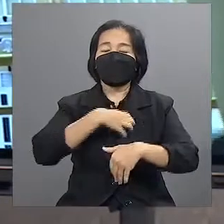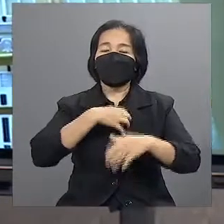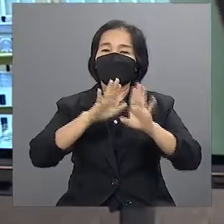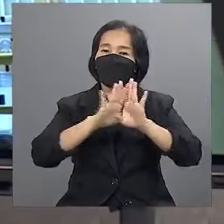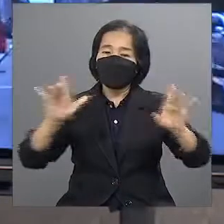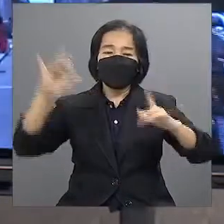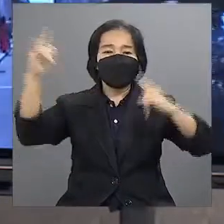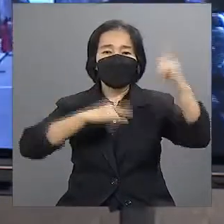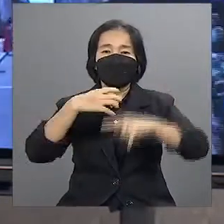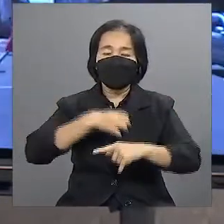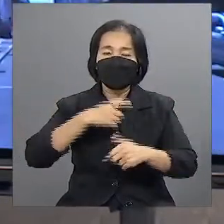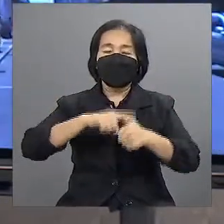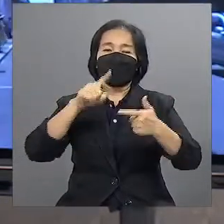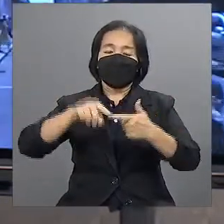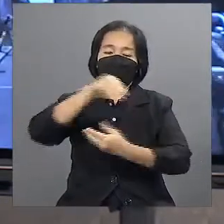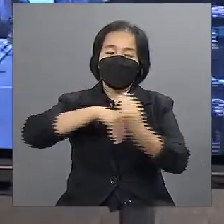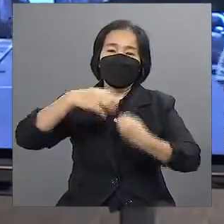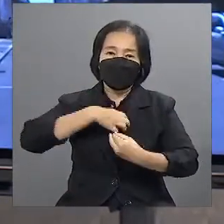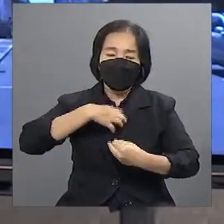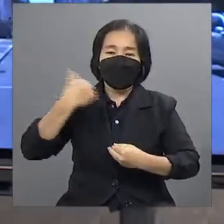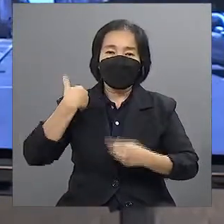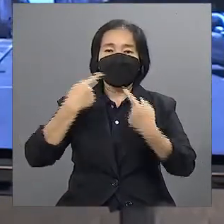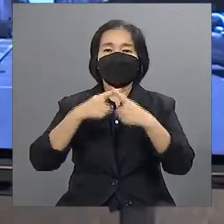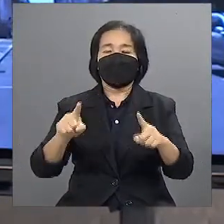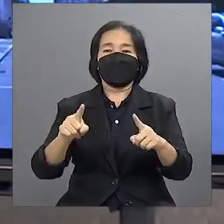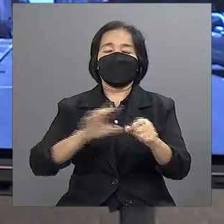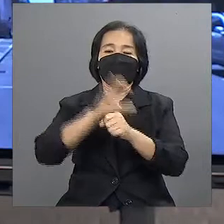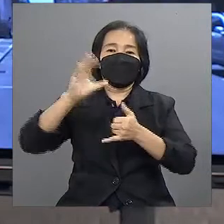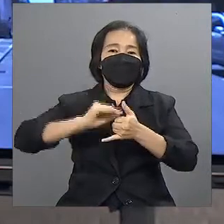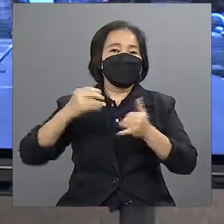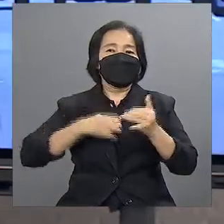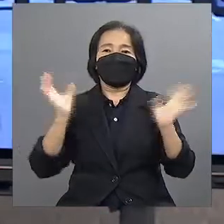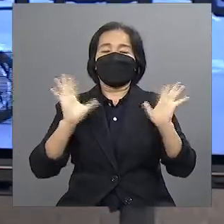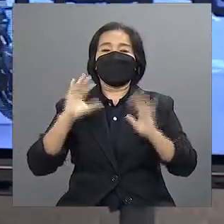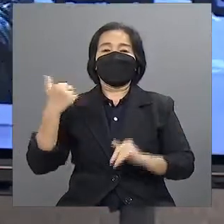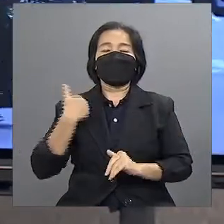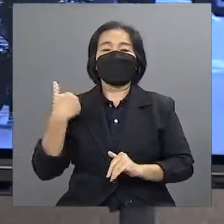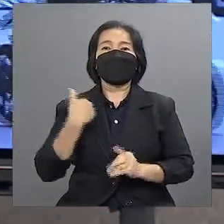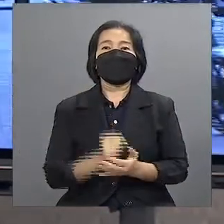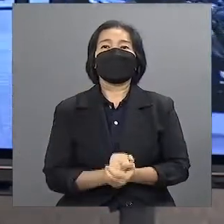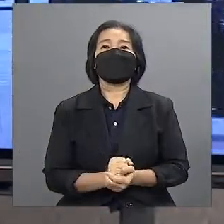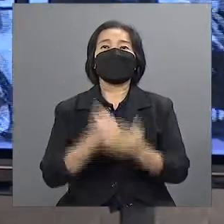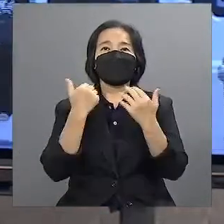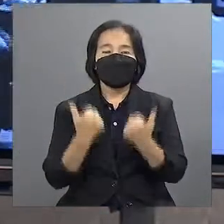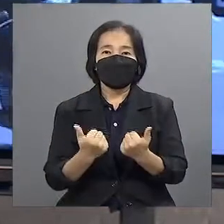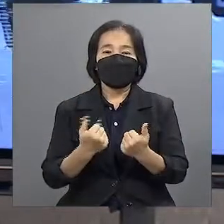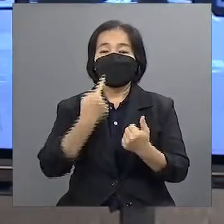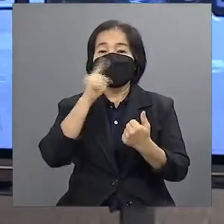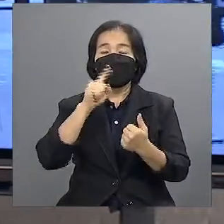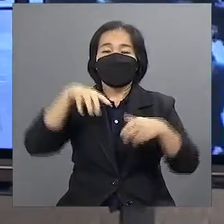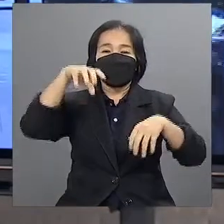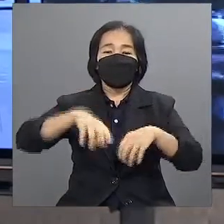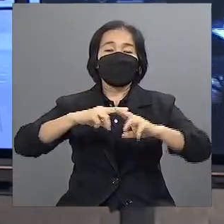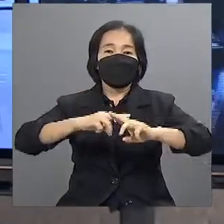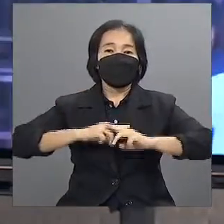้นก็อยากฟื้นแต่ความรกุต้องมี เพระไม่มใครอยากว่าระบัจรอบ2ตอนนี้เสียงของพากeg atshon Poo Gettรายเล